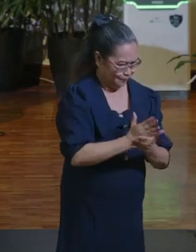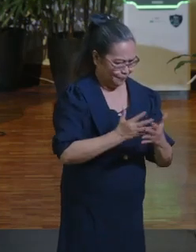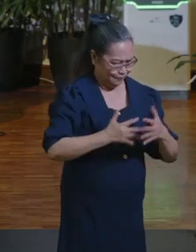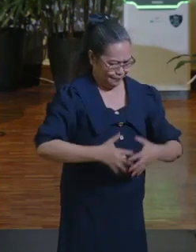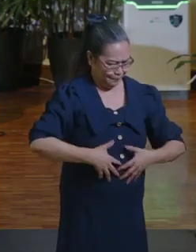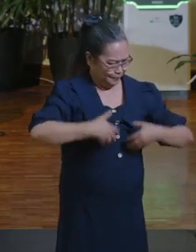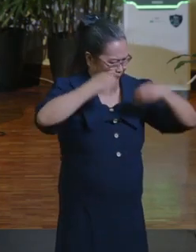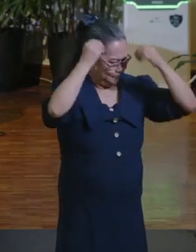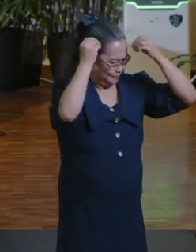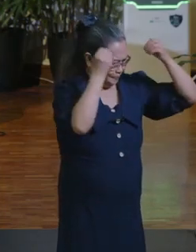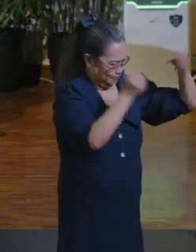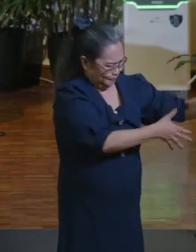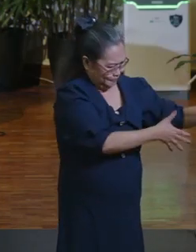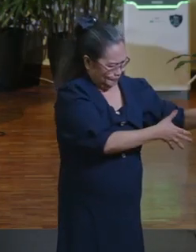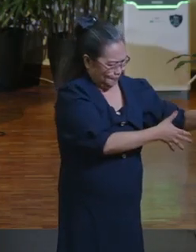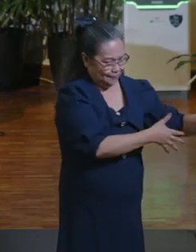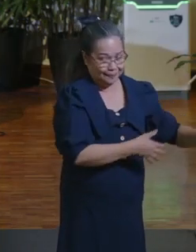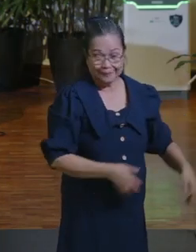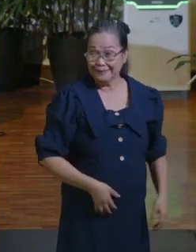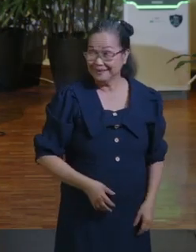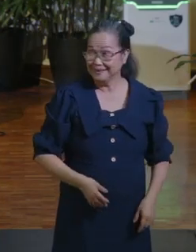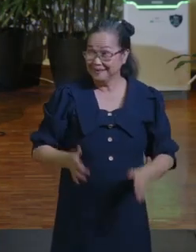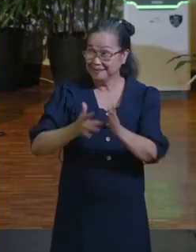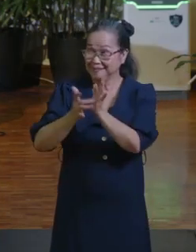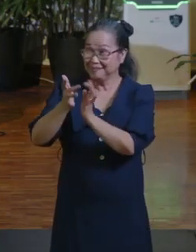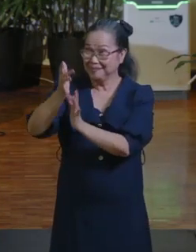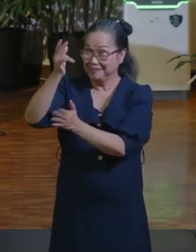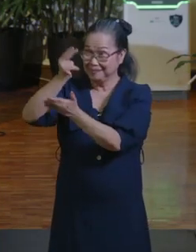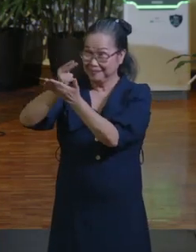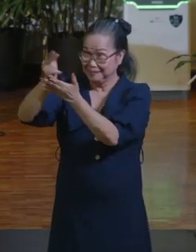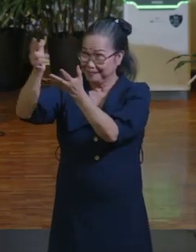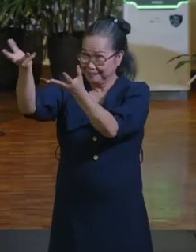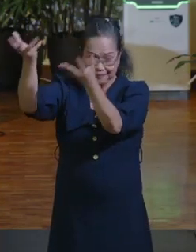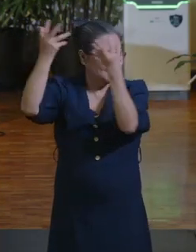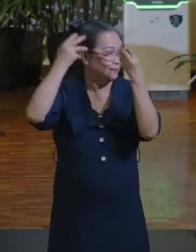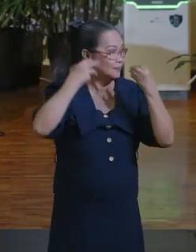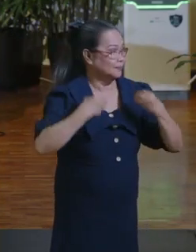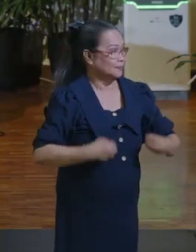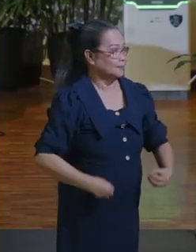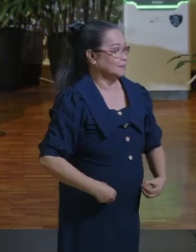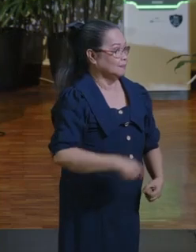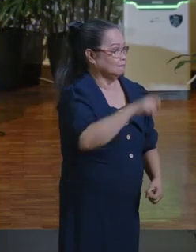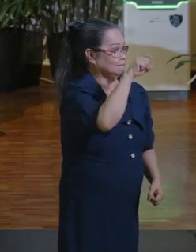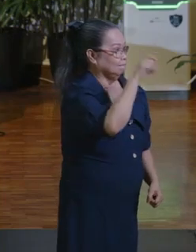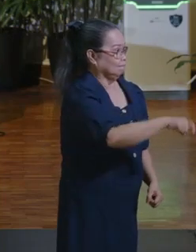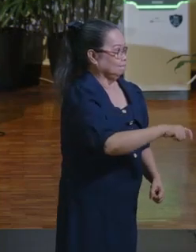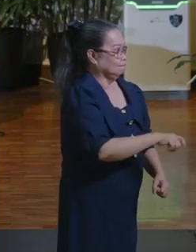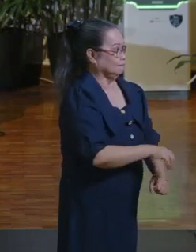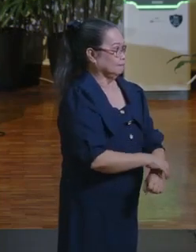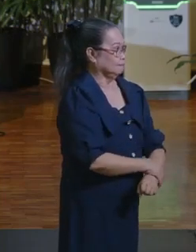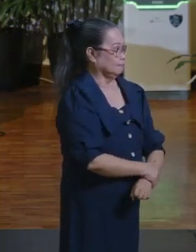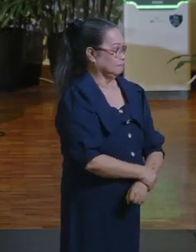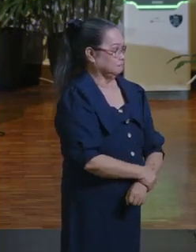iniwinawaksi ito at sinusuot naman ang kabanalan na bigay sa atin ng Panginoong